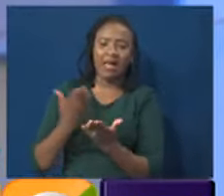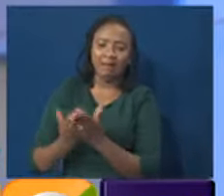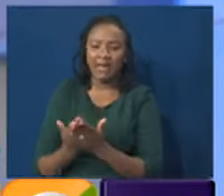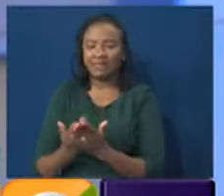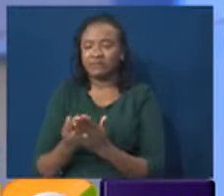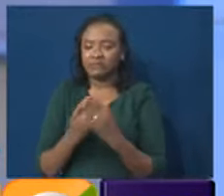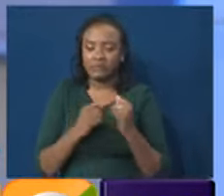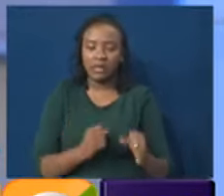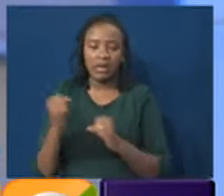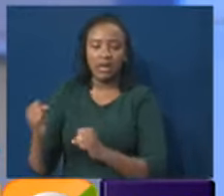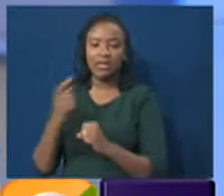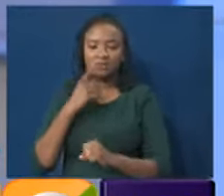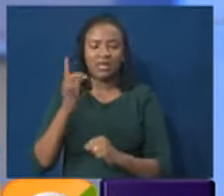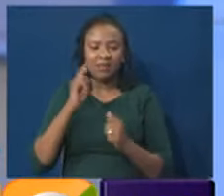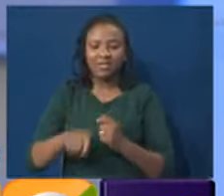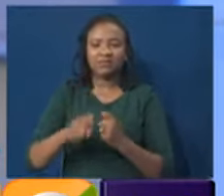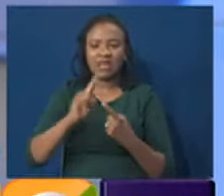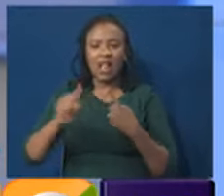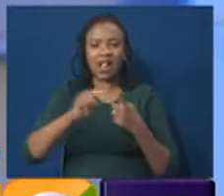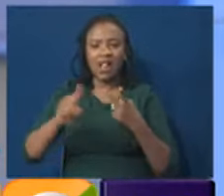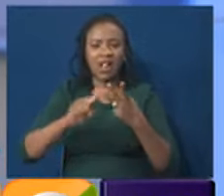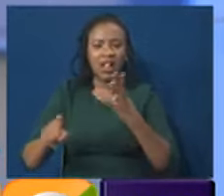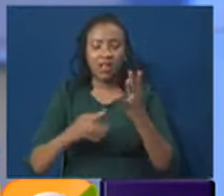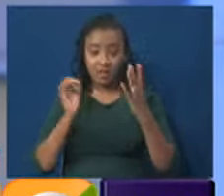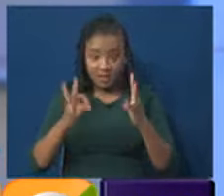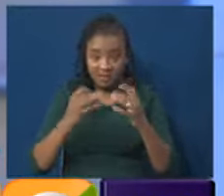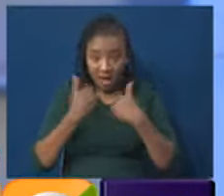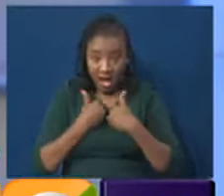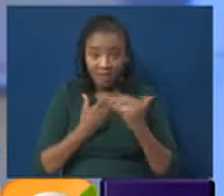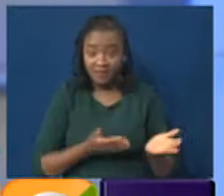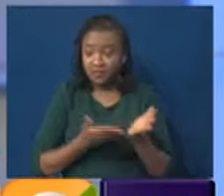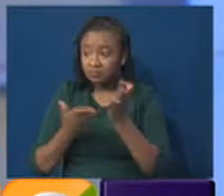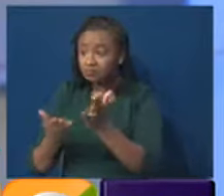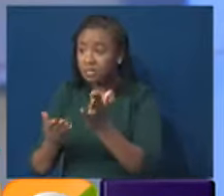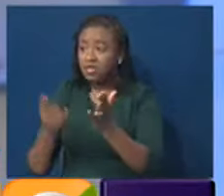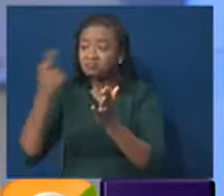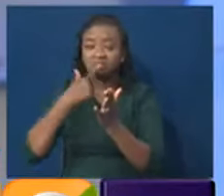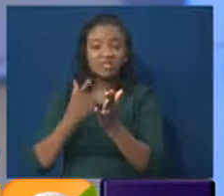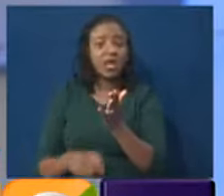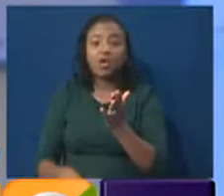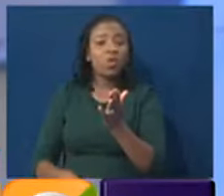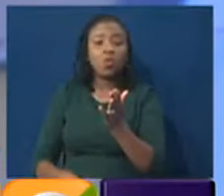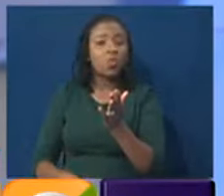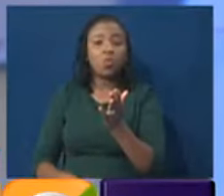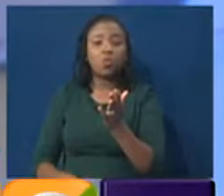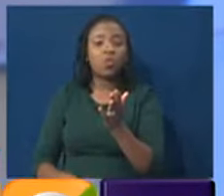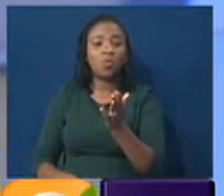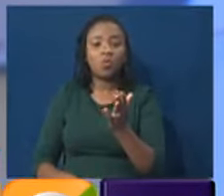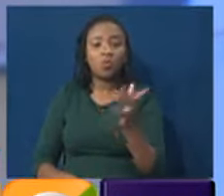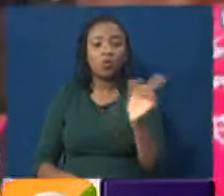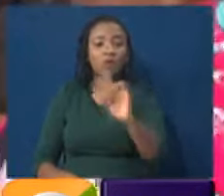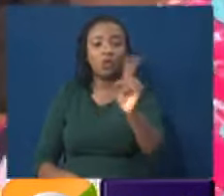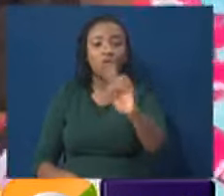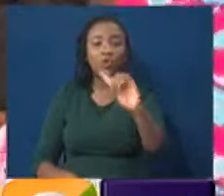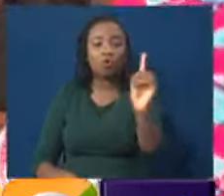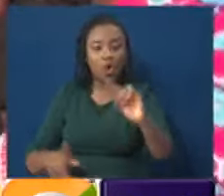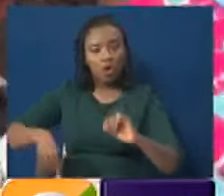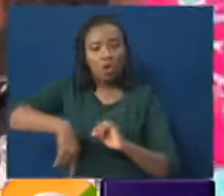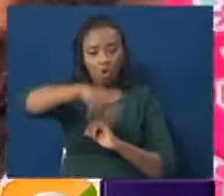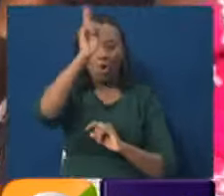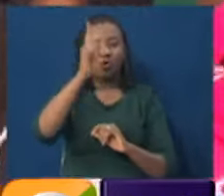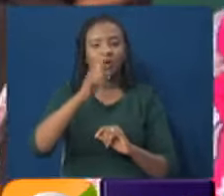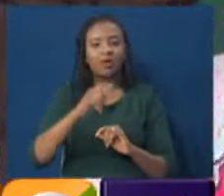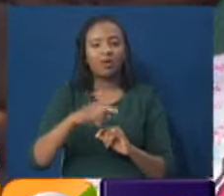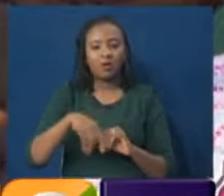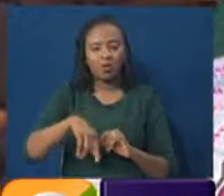uende utafute hii ndio urudi, na utapata vitu zingine wanakuitisha. Mwenye ako kwa ofisi anakuambia rudi tu.